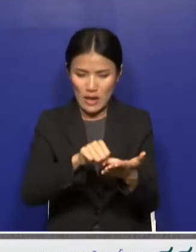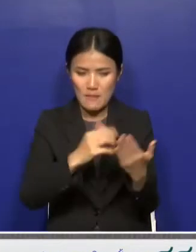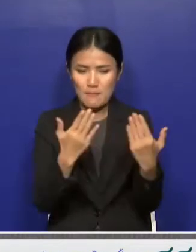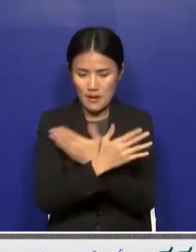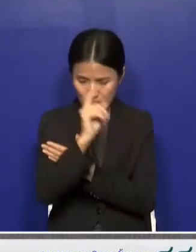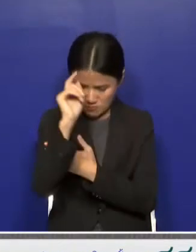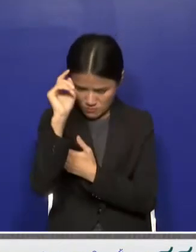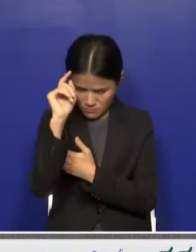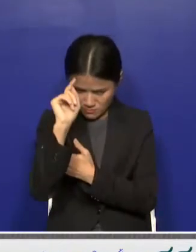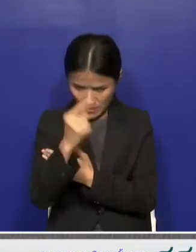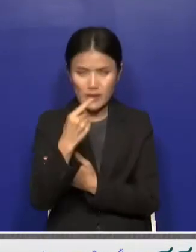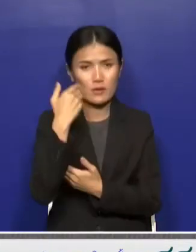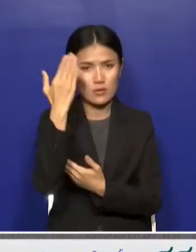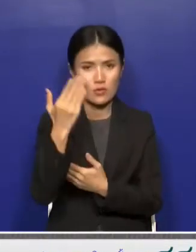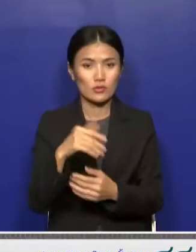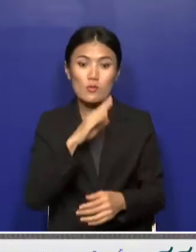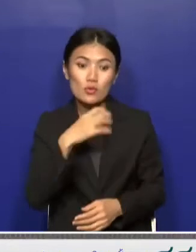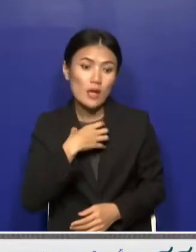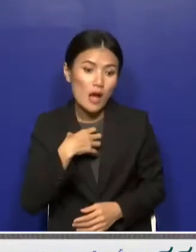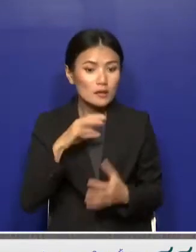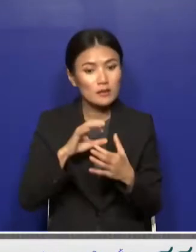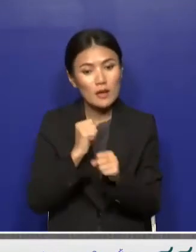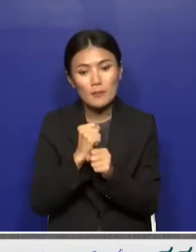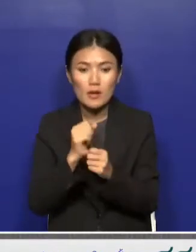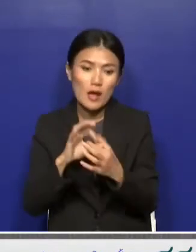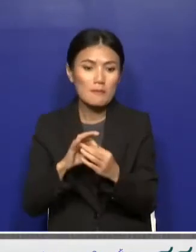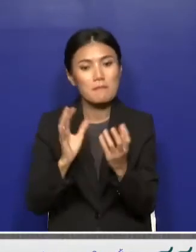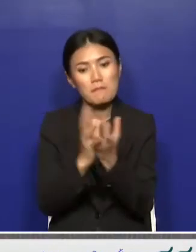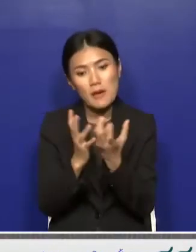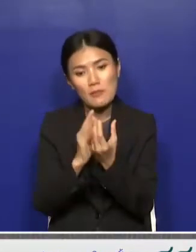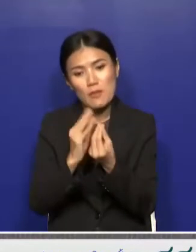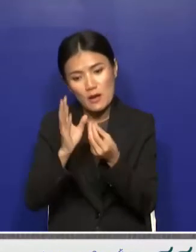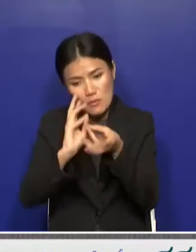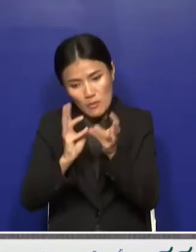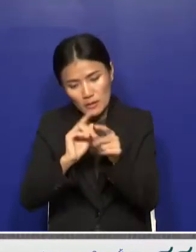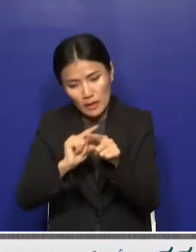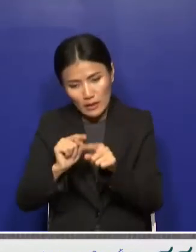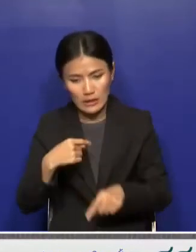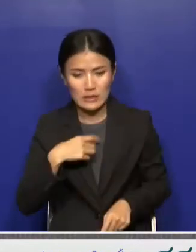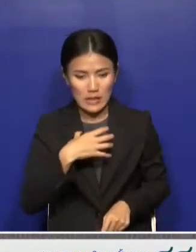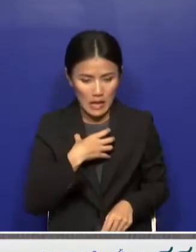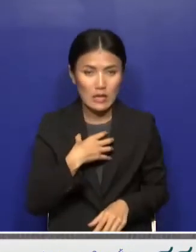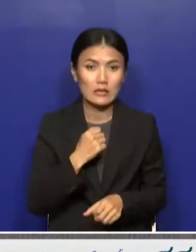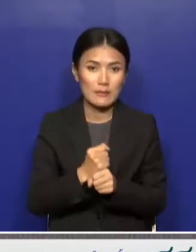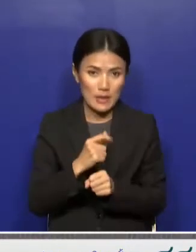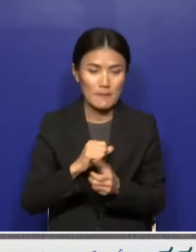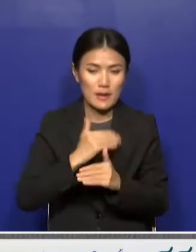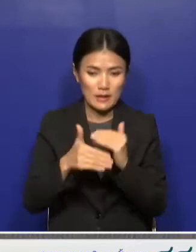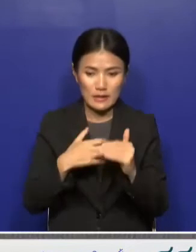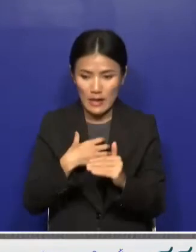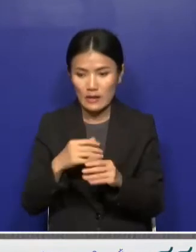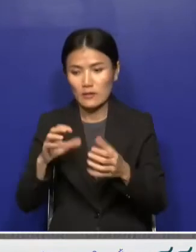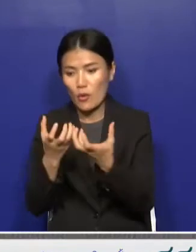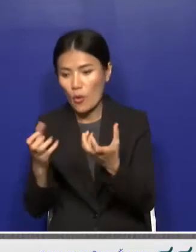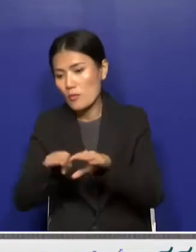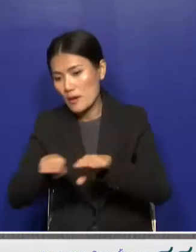ากจะทำเรื่องพันธุ์พืชนะครับเราอยากที่จะทำเรื่องมาตรฐานสินค้าเรื่องของการมีการดู